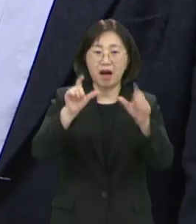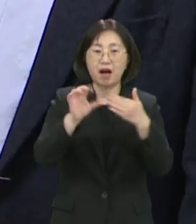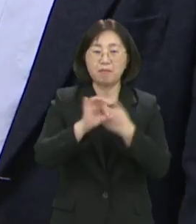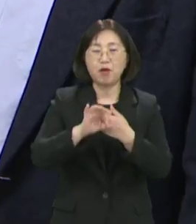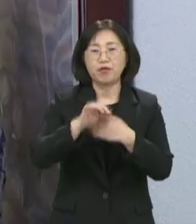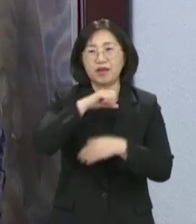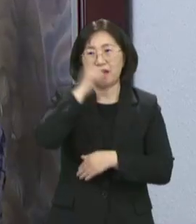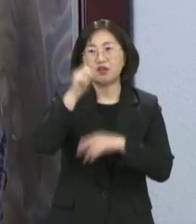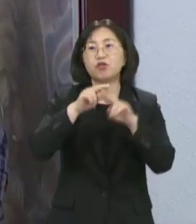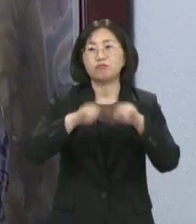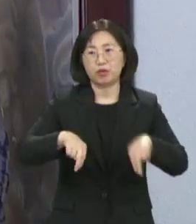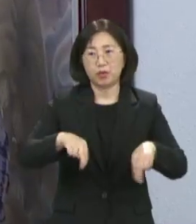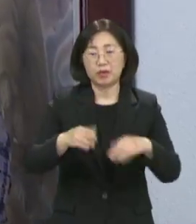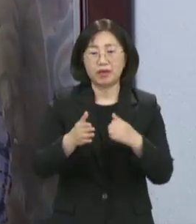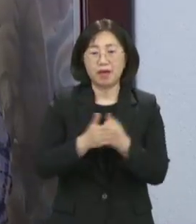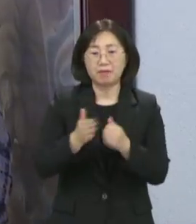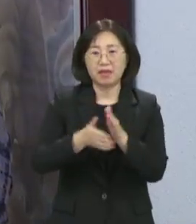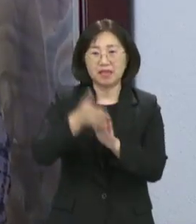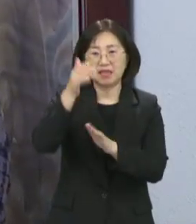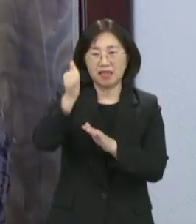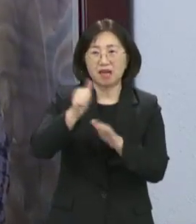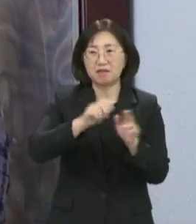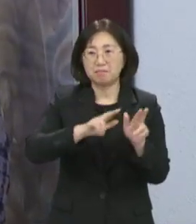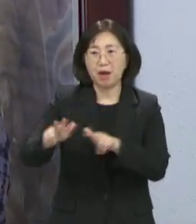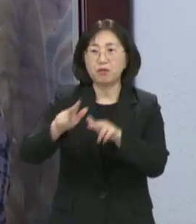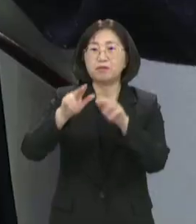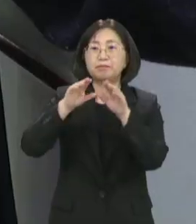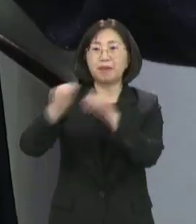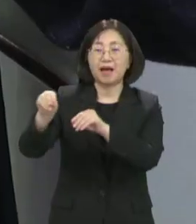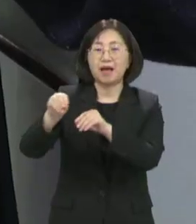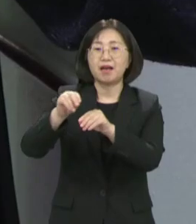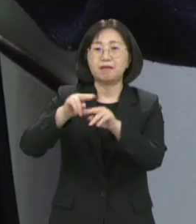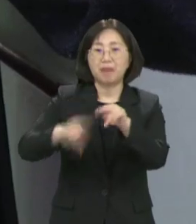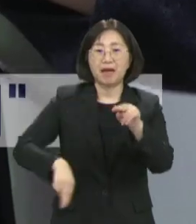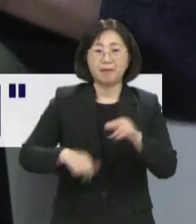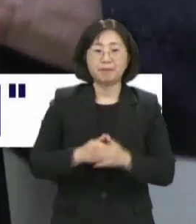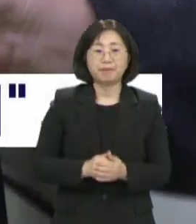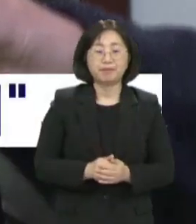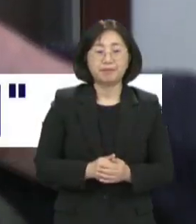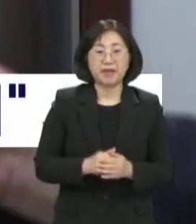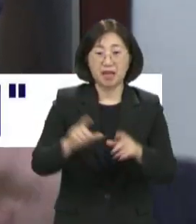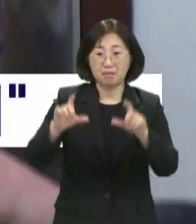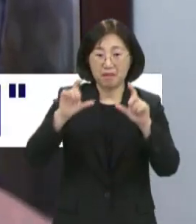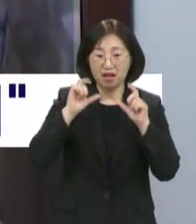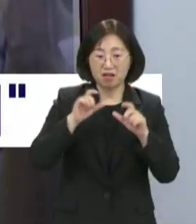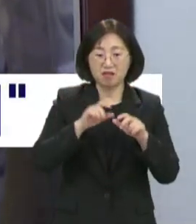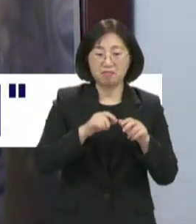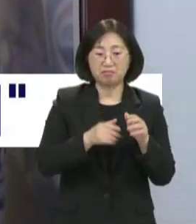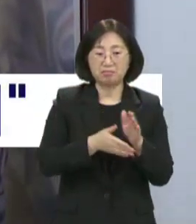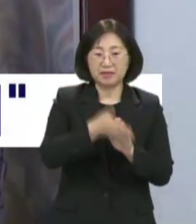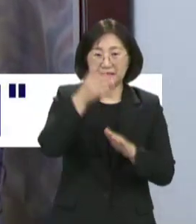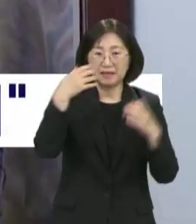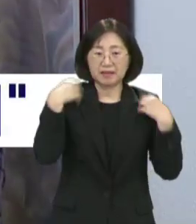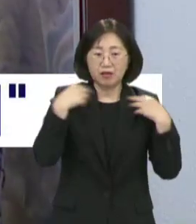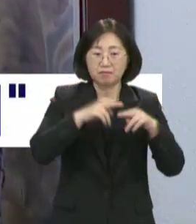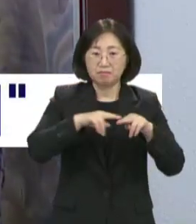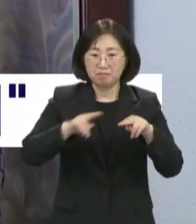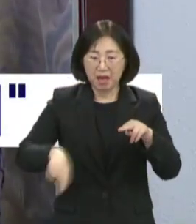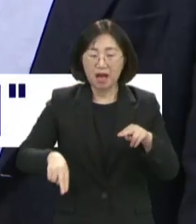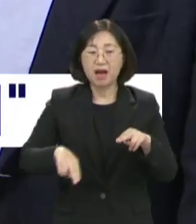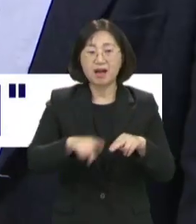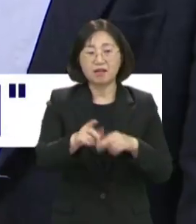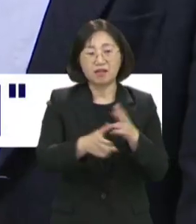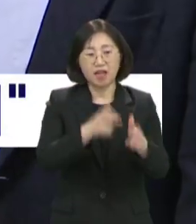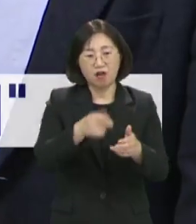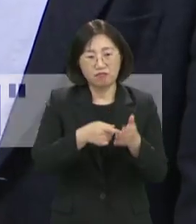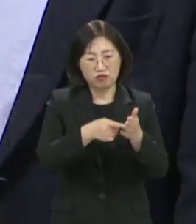만큼 박 시장은 즉각 시장직을 상실했습니다. 판결 이후 시청을 떠난 박 시장은 흔들림 없는 시정을 당부했지만